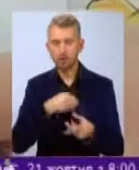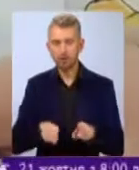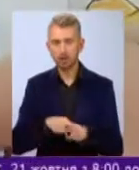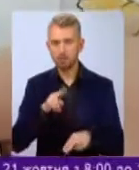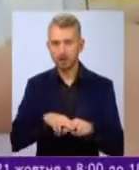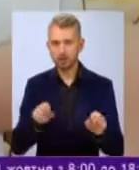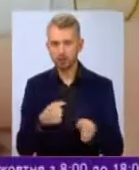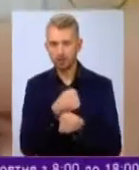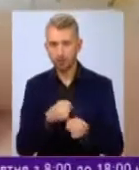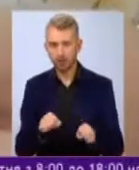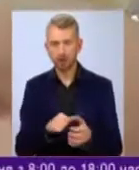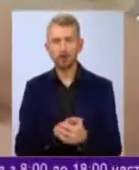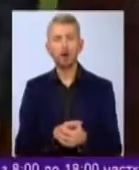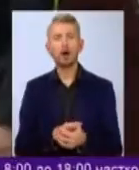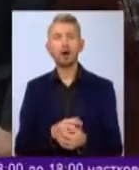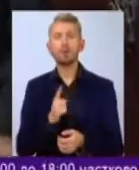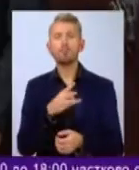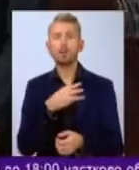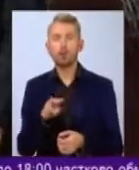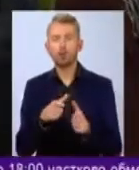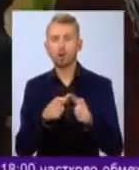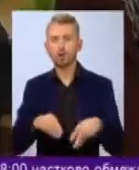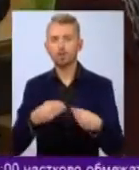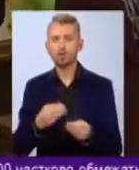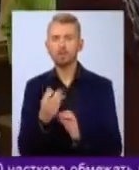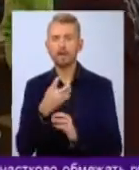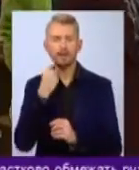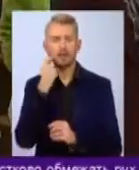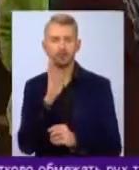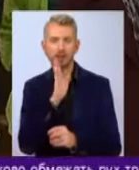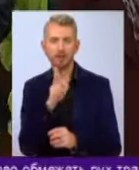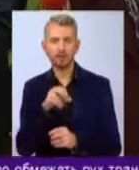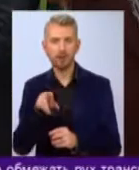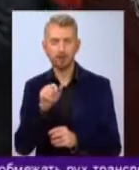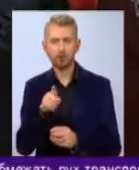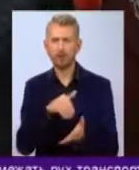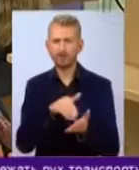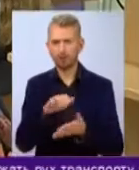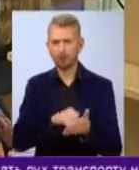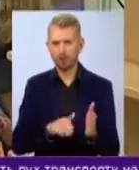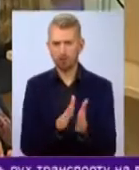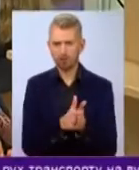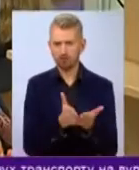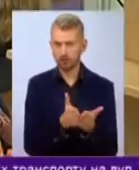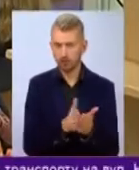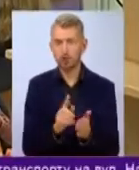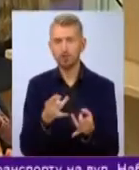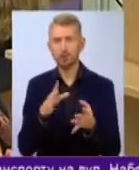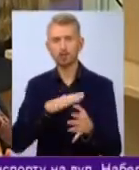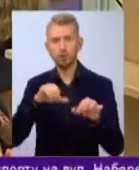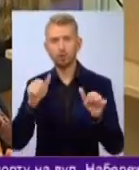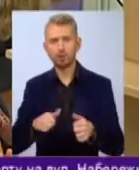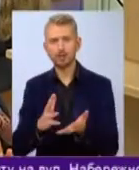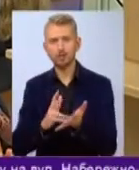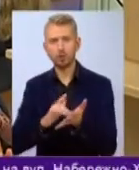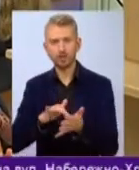неможливо. Лотерейну мільйонну картку видали 15-річній Владиславі. Дівчина відмовилася від паперового паспорта, аби простіше було оформити